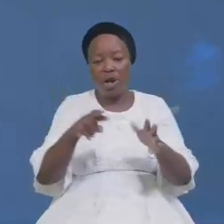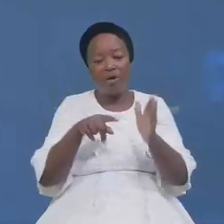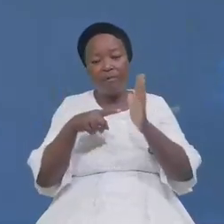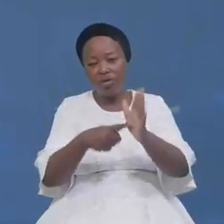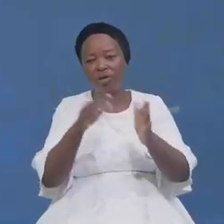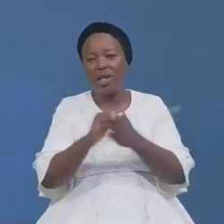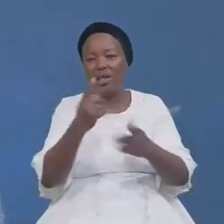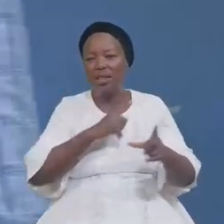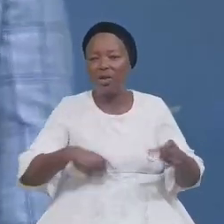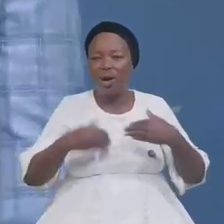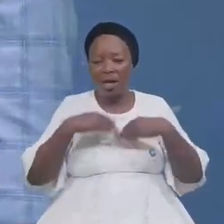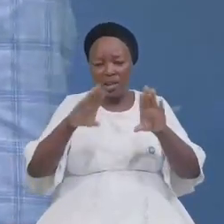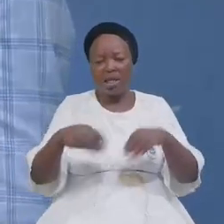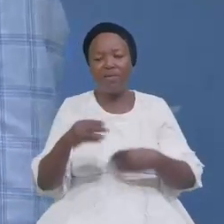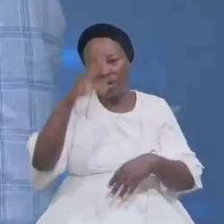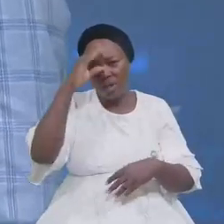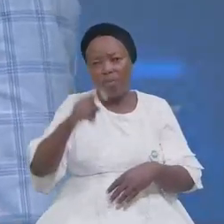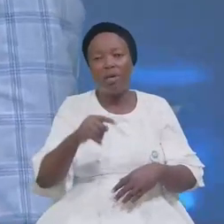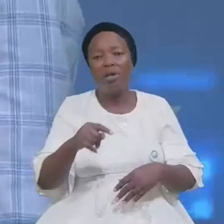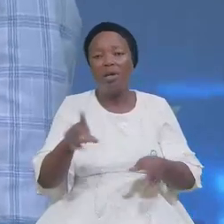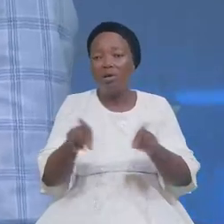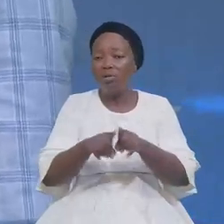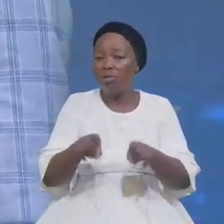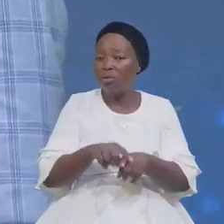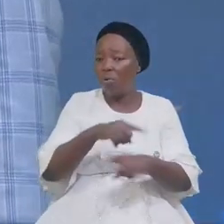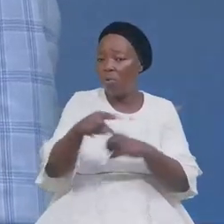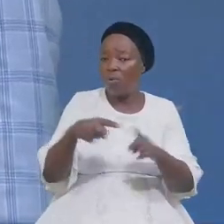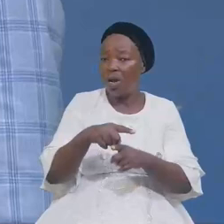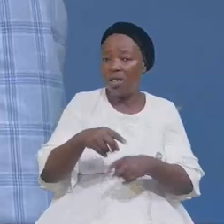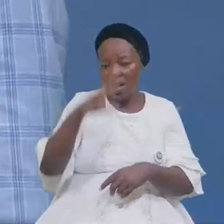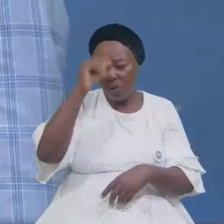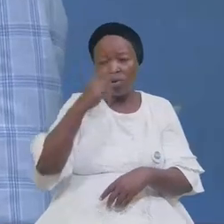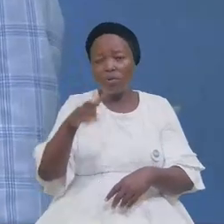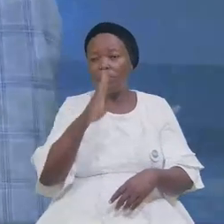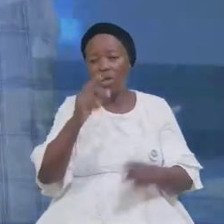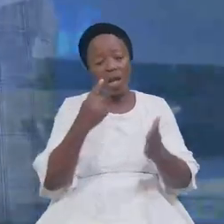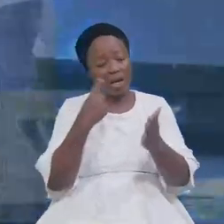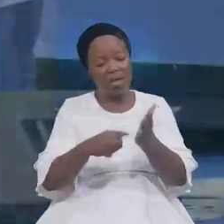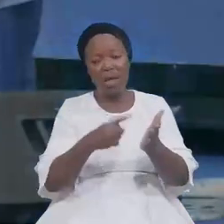lui a donnée. Même lorsqu'il était jugé, accusé,